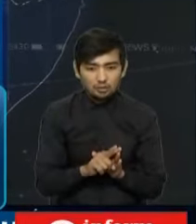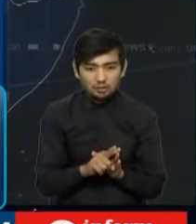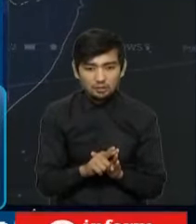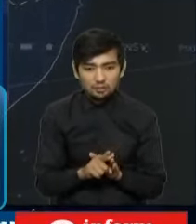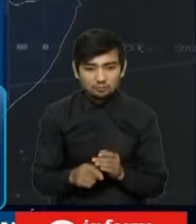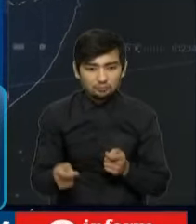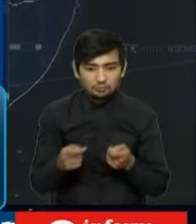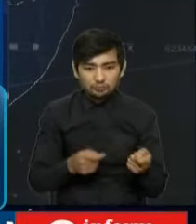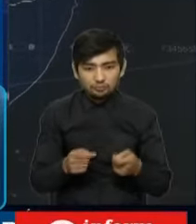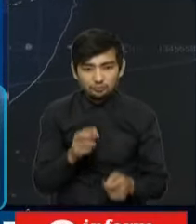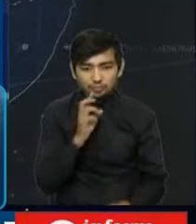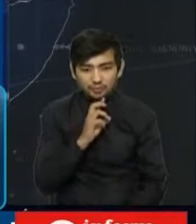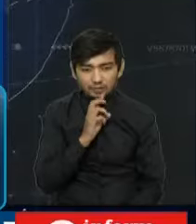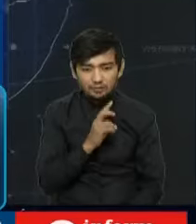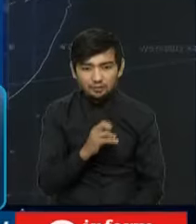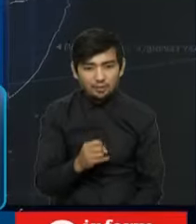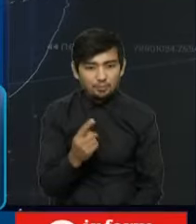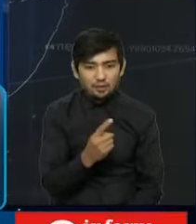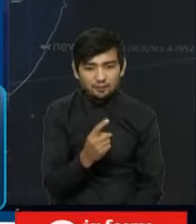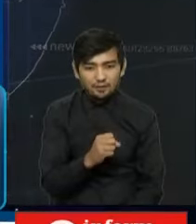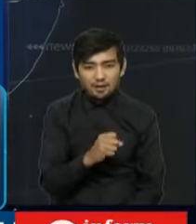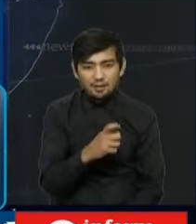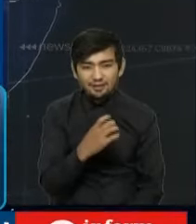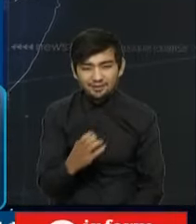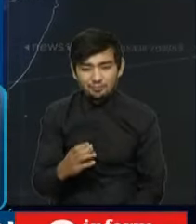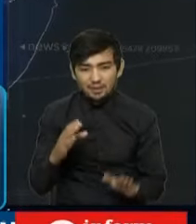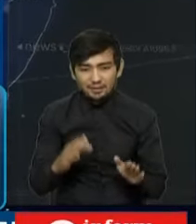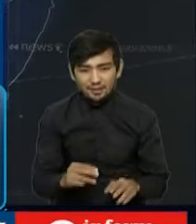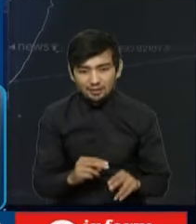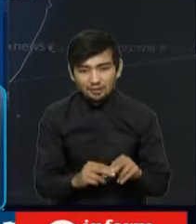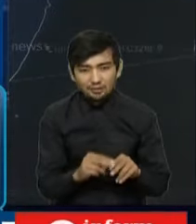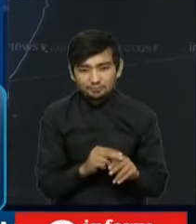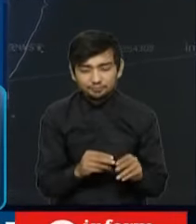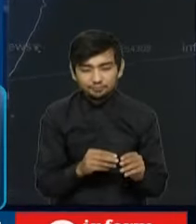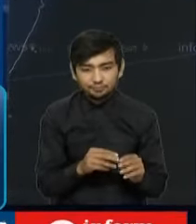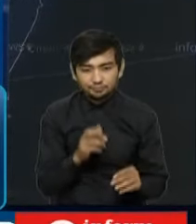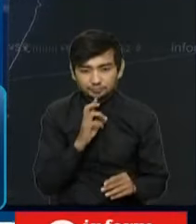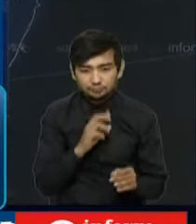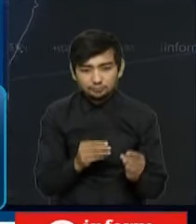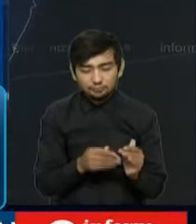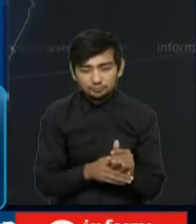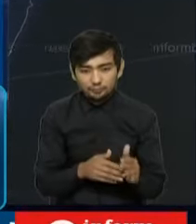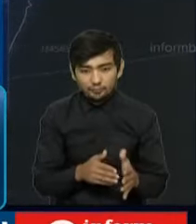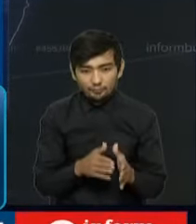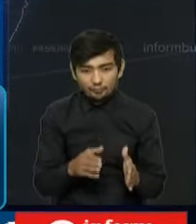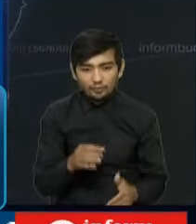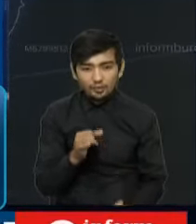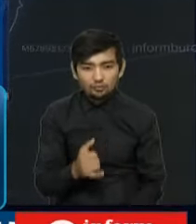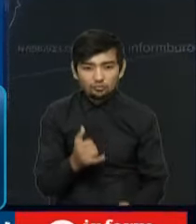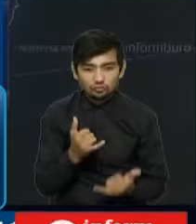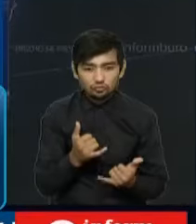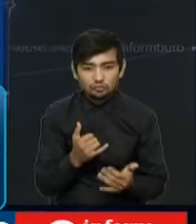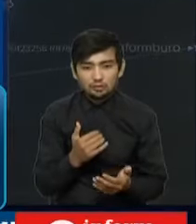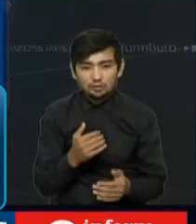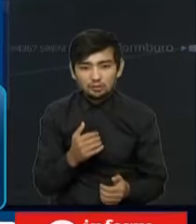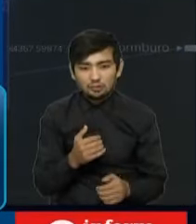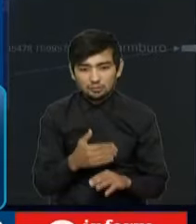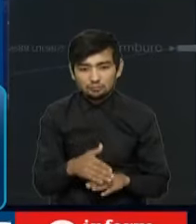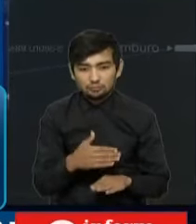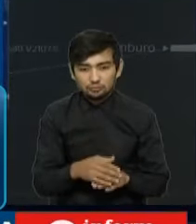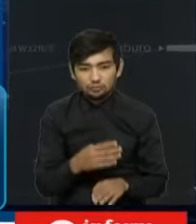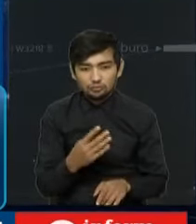поставлять топливо на первую атомную станцию в этой стране. Росатом ее строил. Сейчас постепенно вводится, там будет